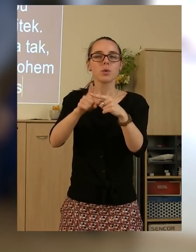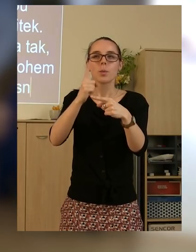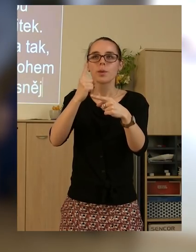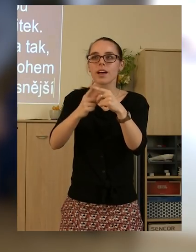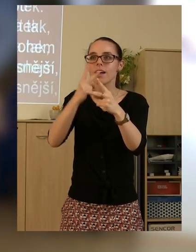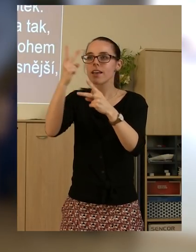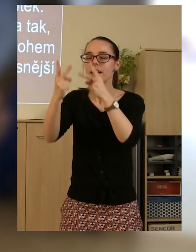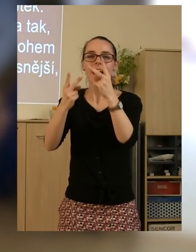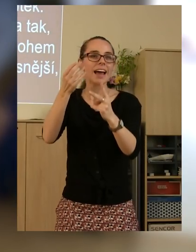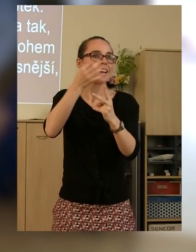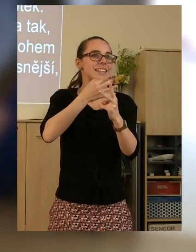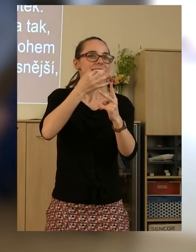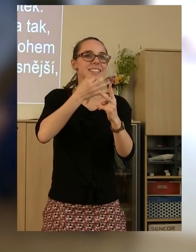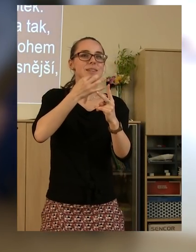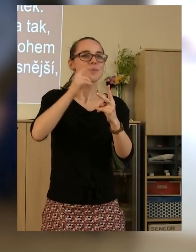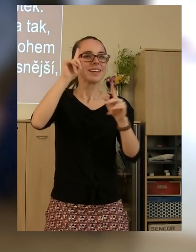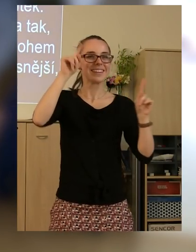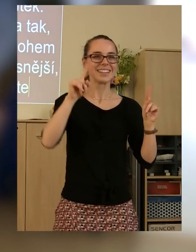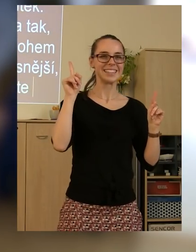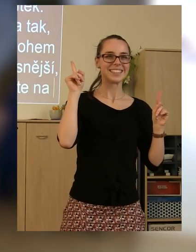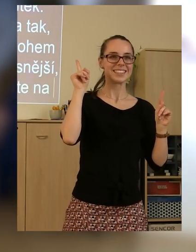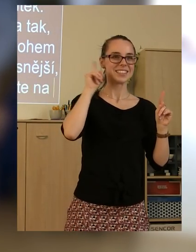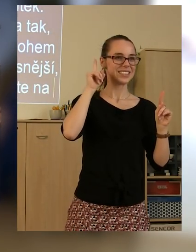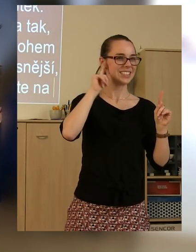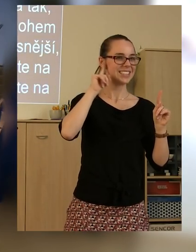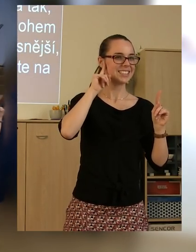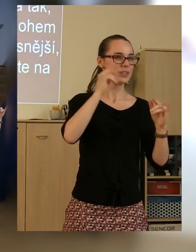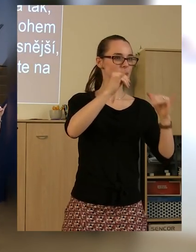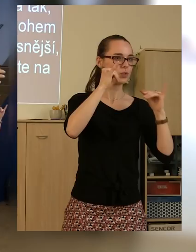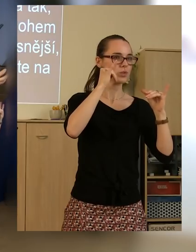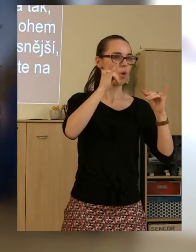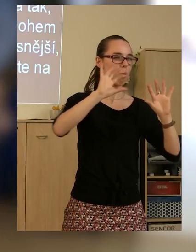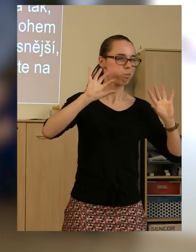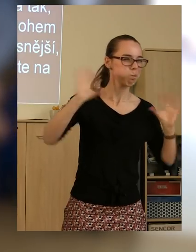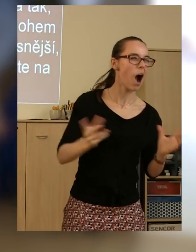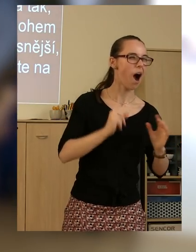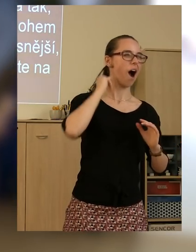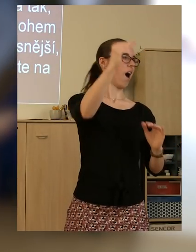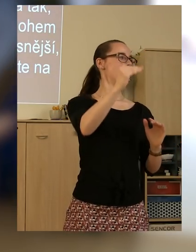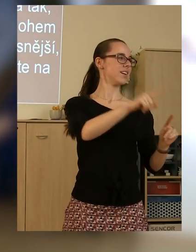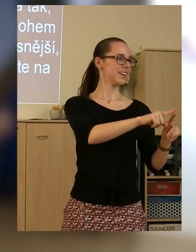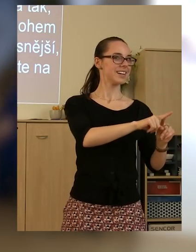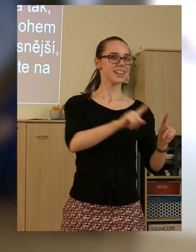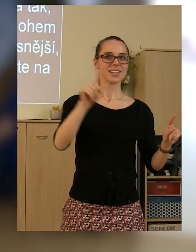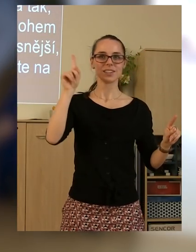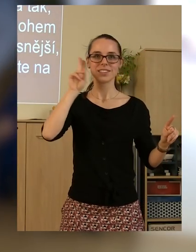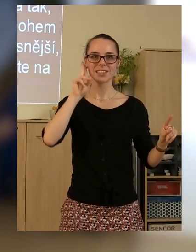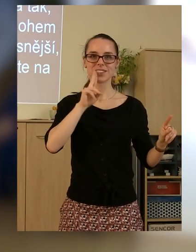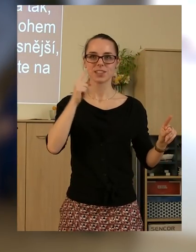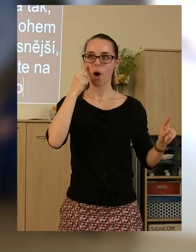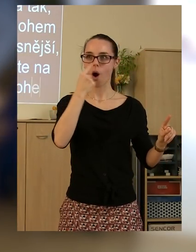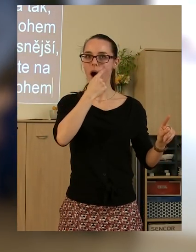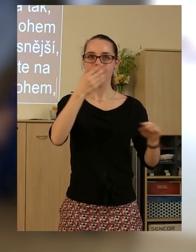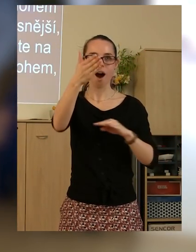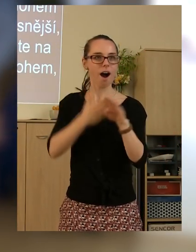jako když přidáte na zasilovači prostě ze dvojky na desítku. No, je mnohem, když bych použil slovo,